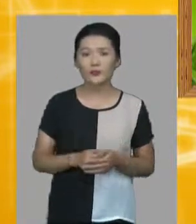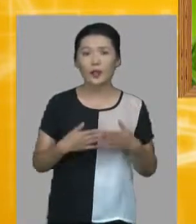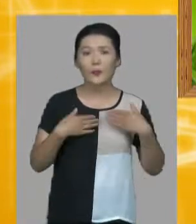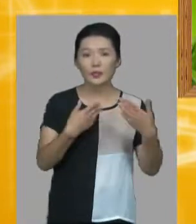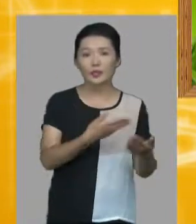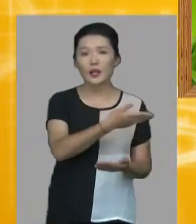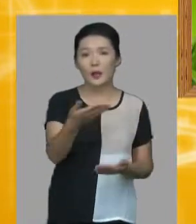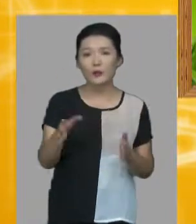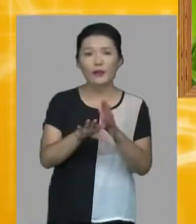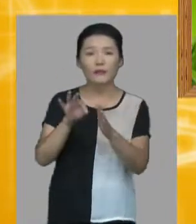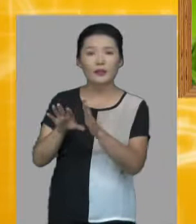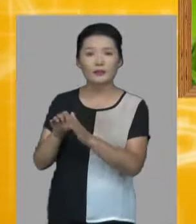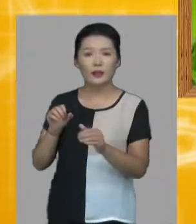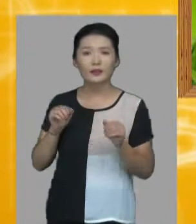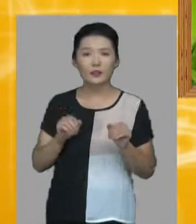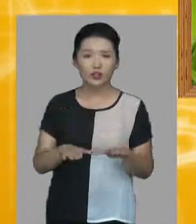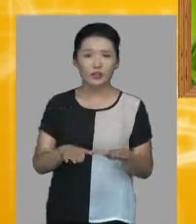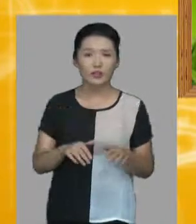Предлагаю вам варианты решения.